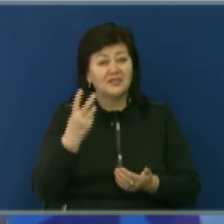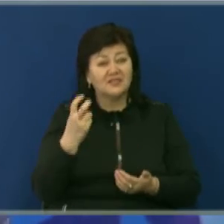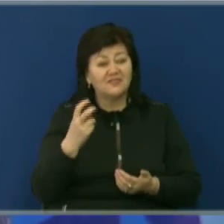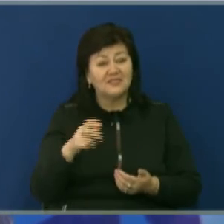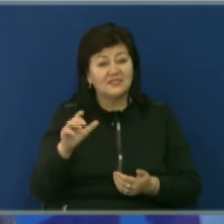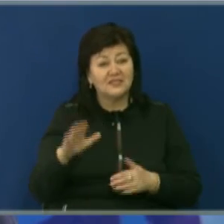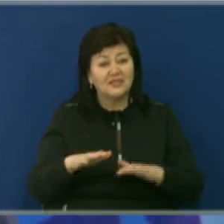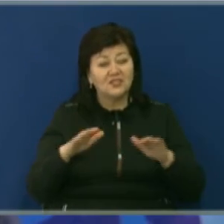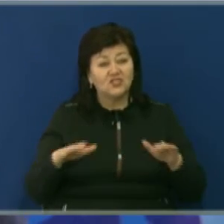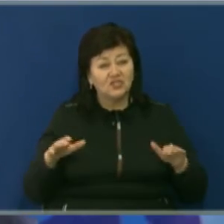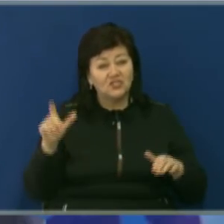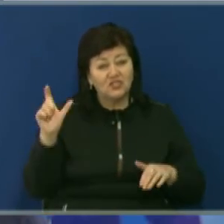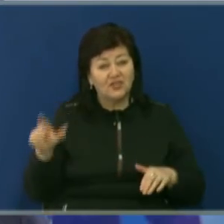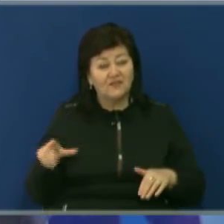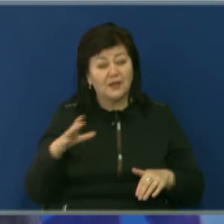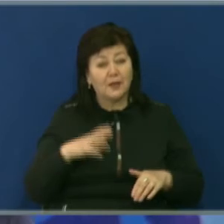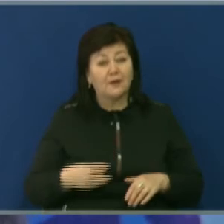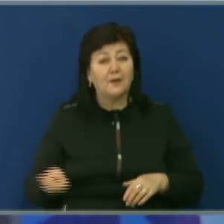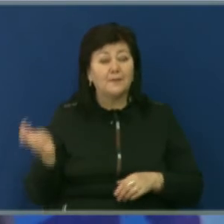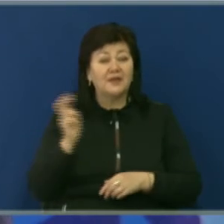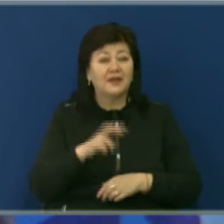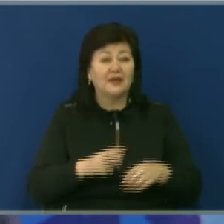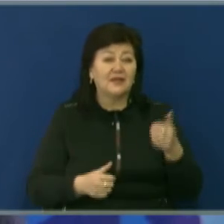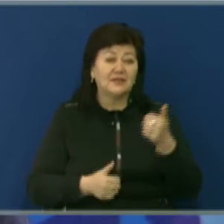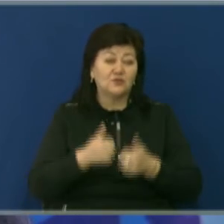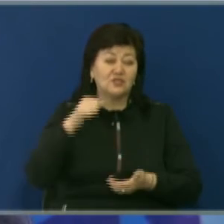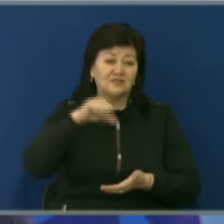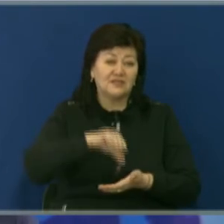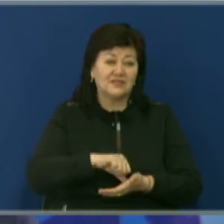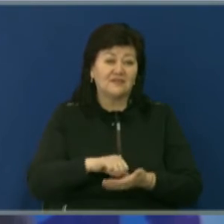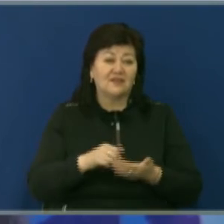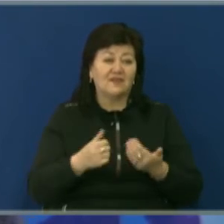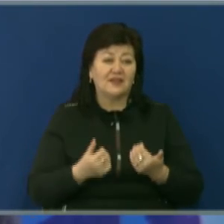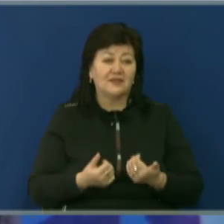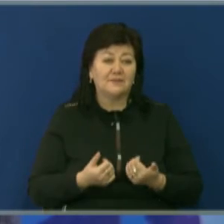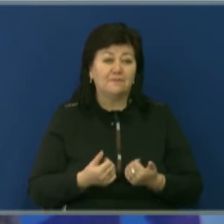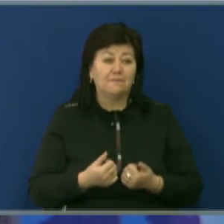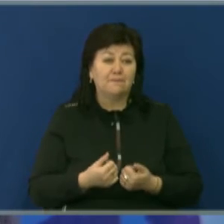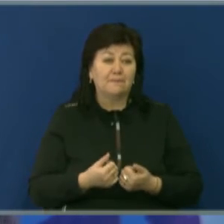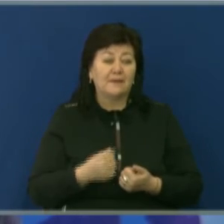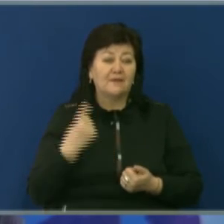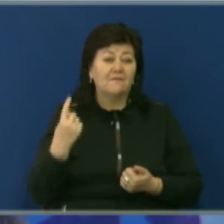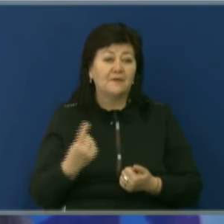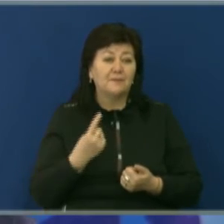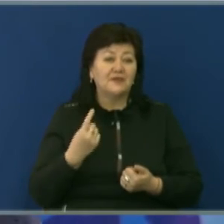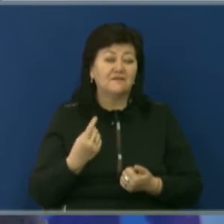өз өнерлерін көрсетеді. Яғни бұл жарыстың мақсаты осы біріншіден